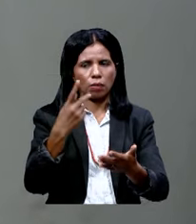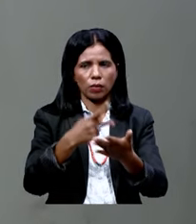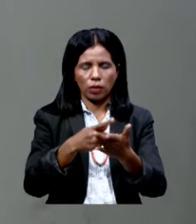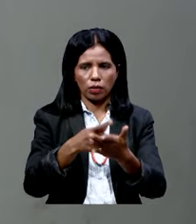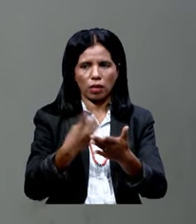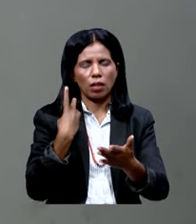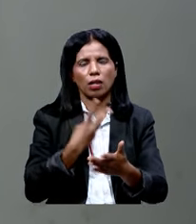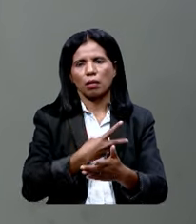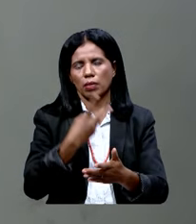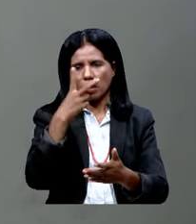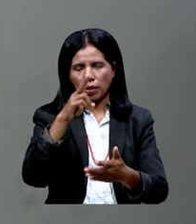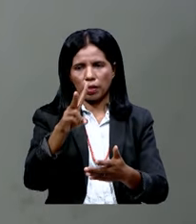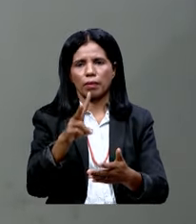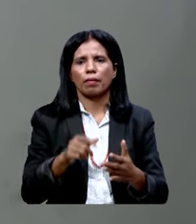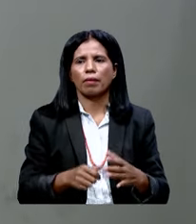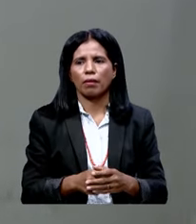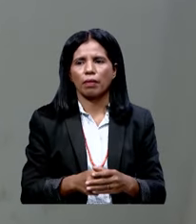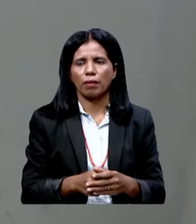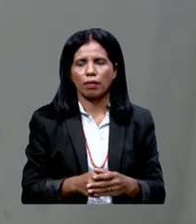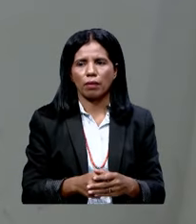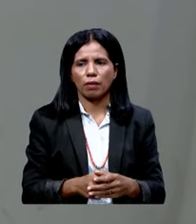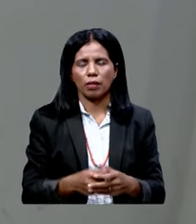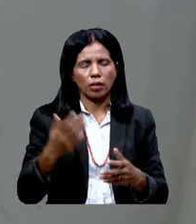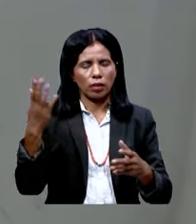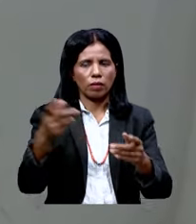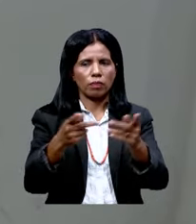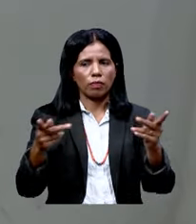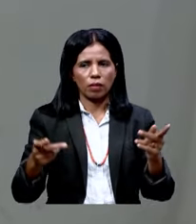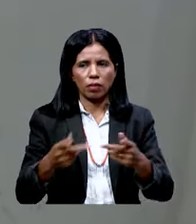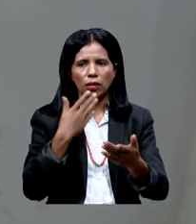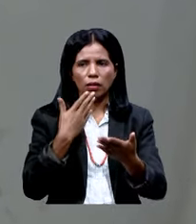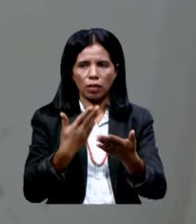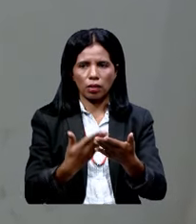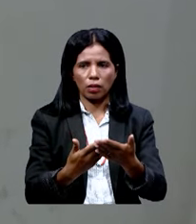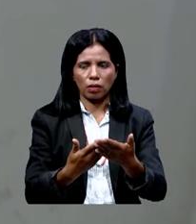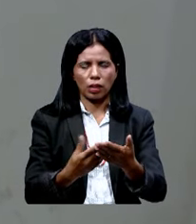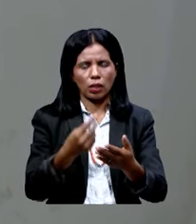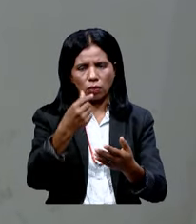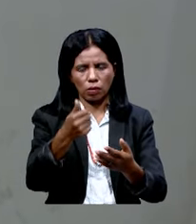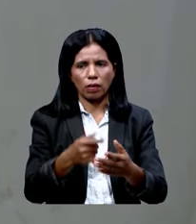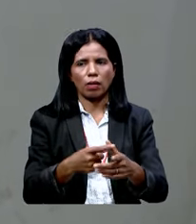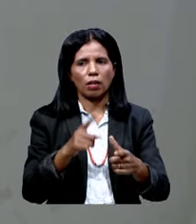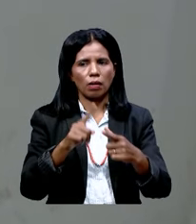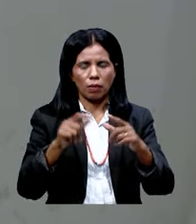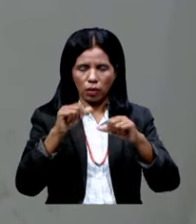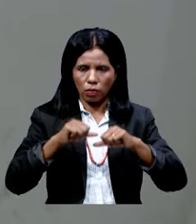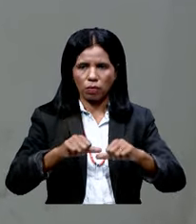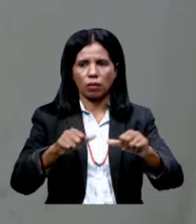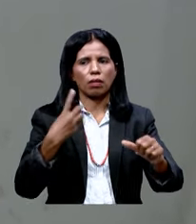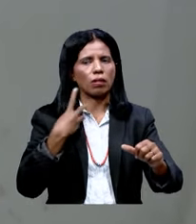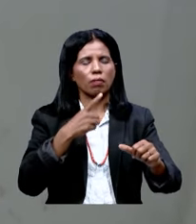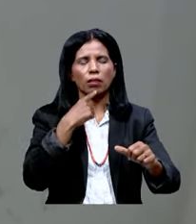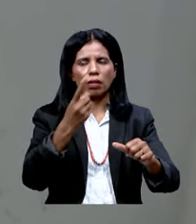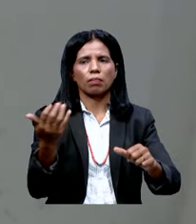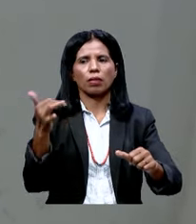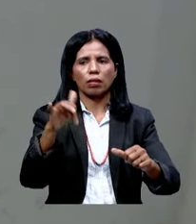hare ninia fisik ia treno progress ne mais minim liu ne la belona continua a mi kolete basira